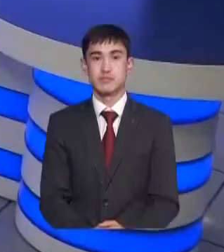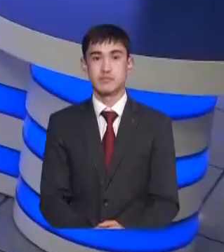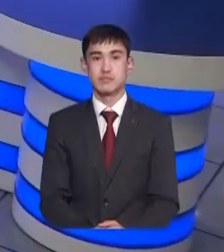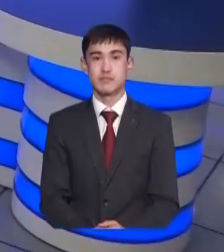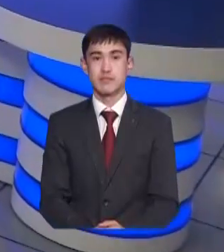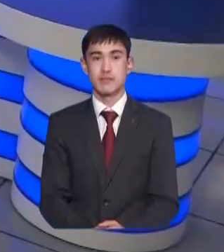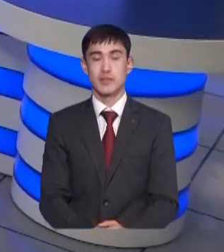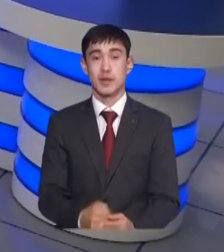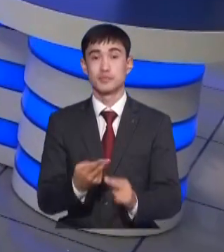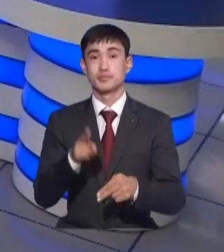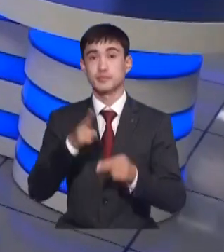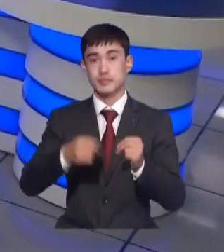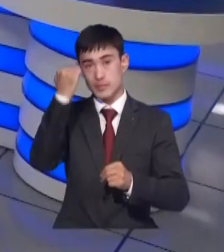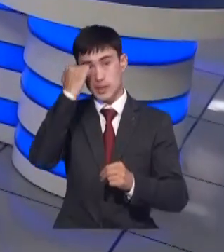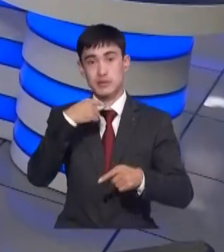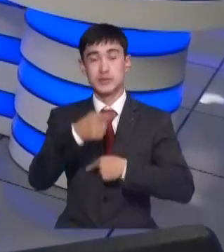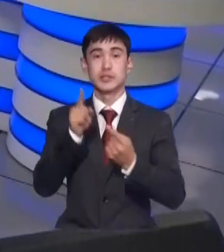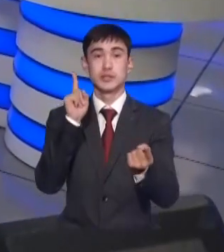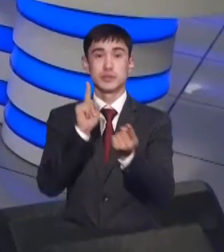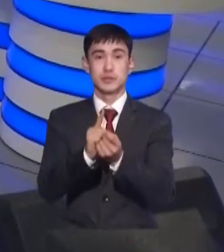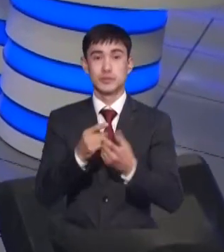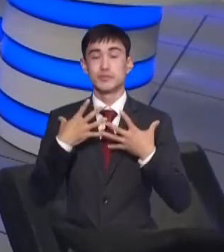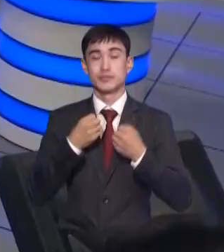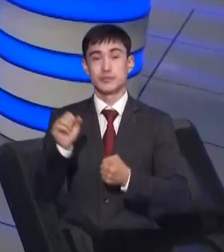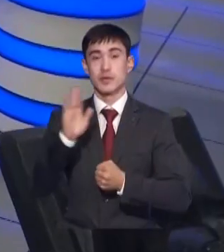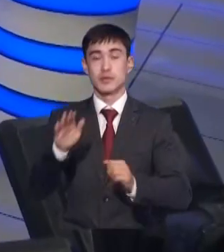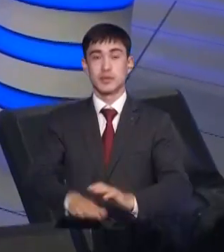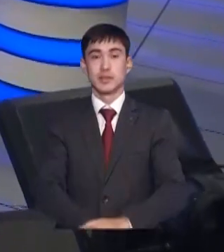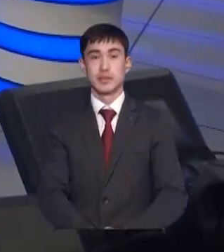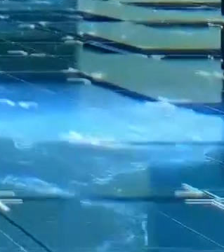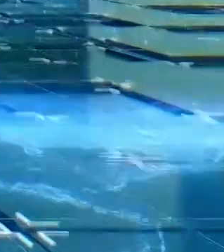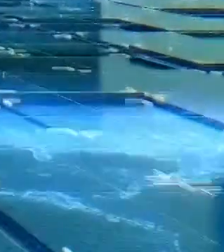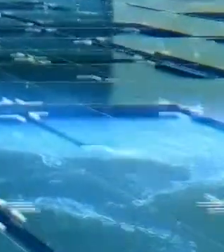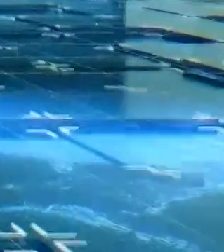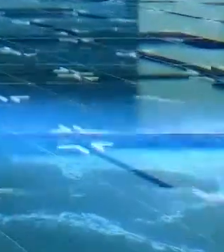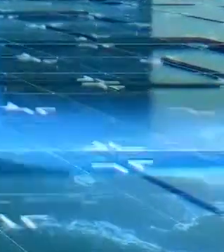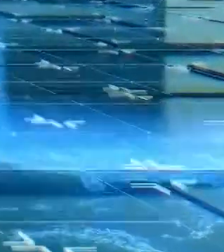область. На этом завершен очередной выпуск новостей. Всего вам доброго.